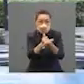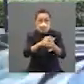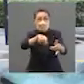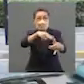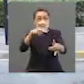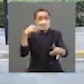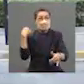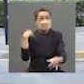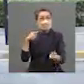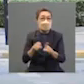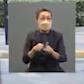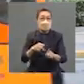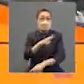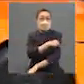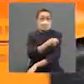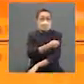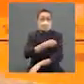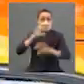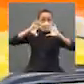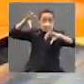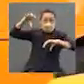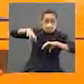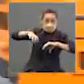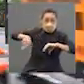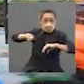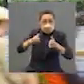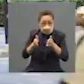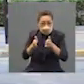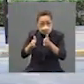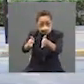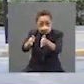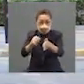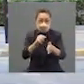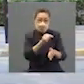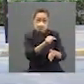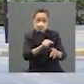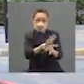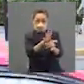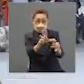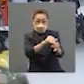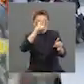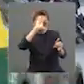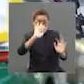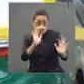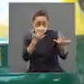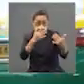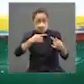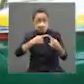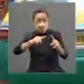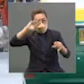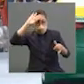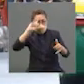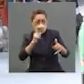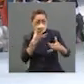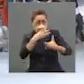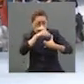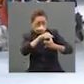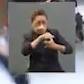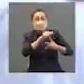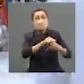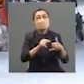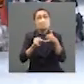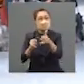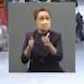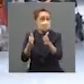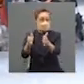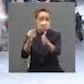ามช่วยเหลือตามลำดับต่อไป ครับผม กรณีผู้ป่วยทั่วไปล่ะเริ่มจากมาตรการการคัดกรองผู้ป่วยในด้านต่างๆนะคะอย่างเช่น